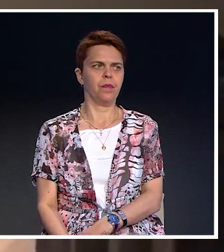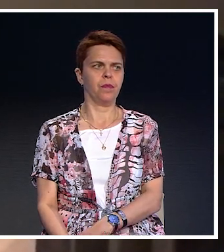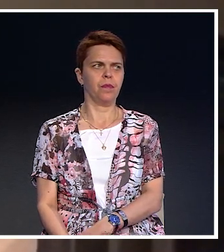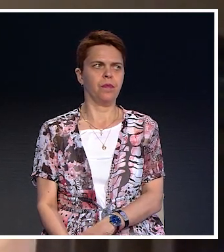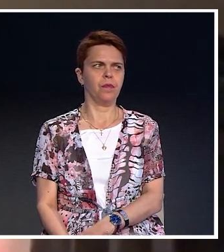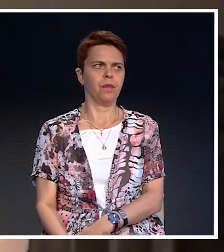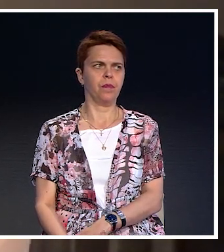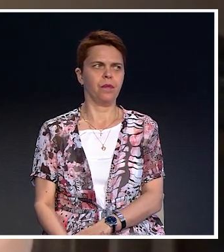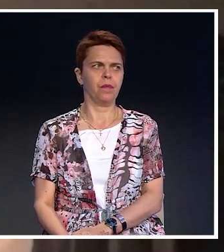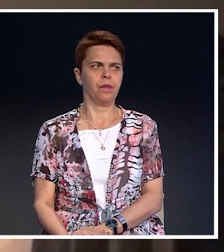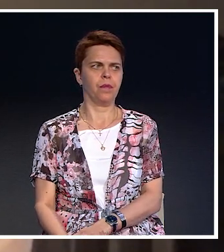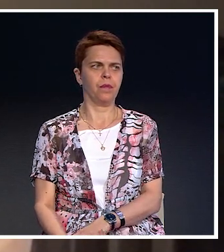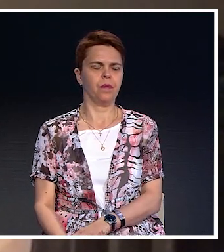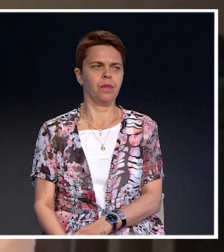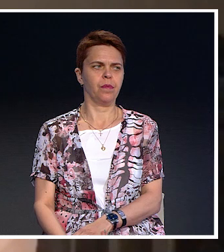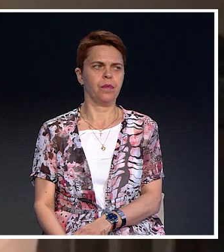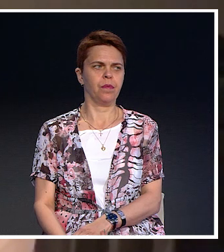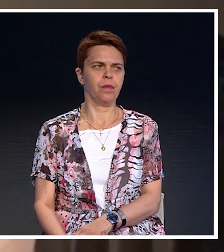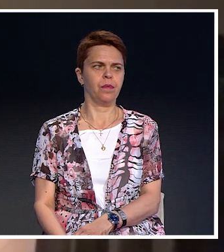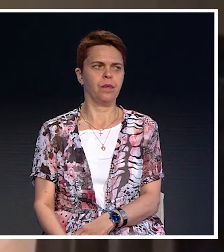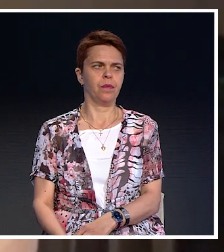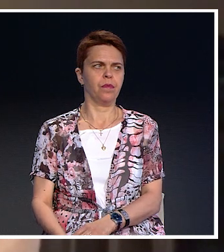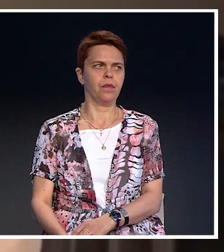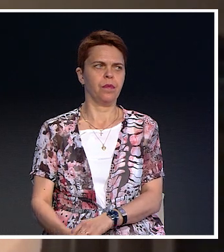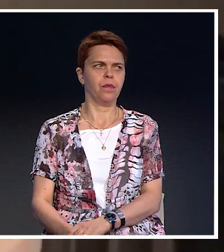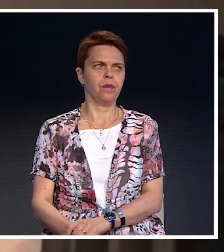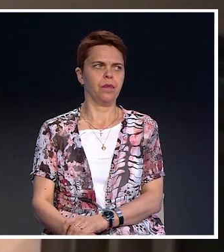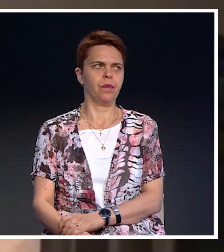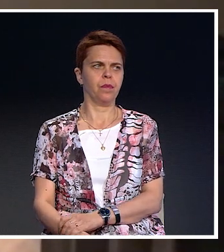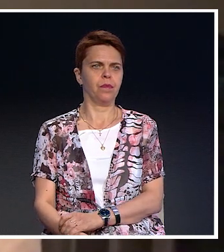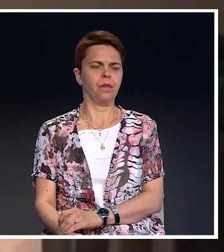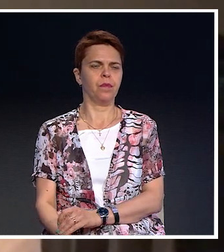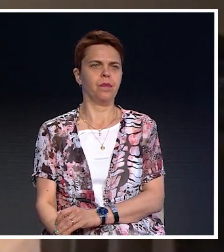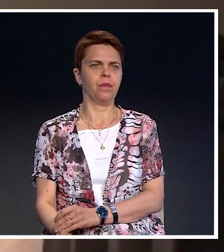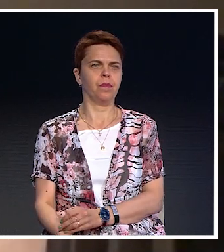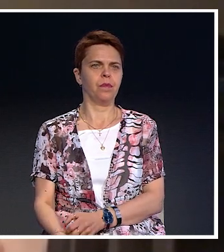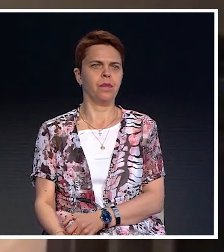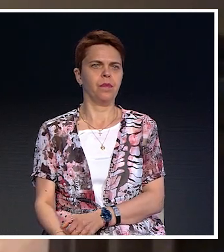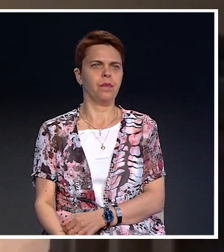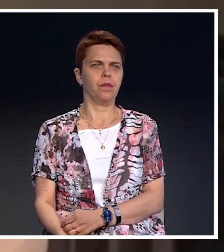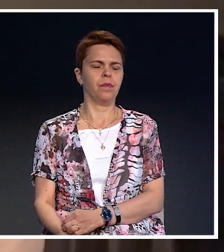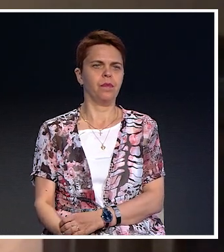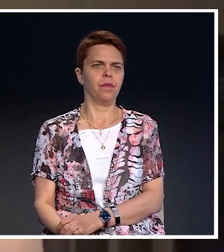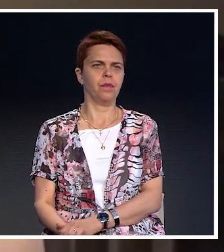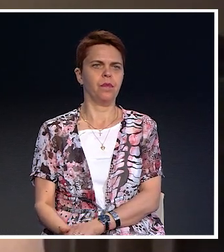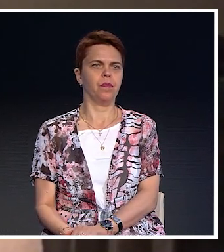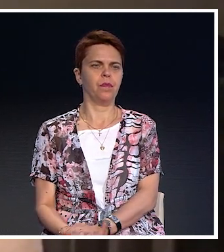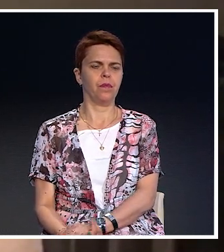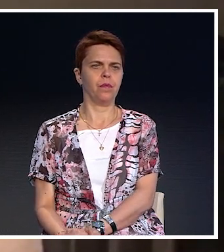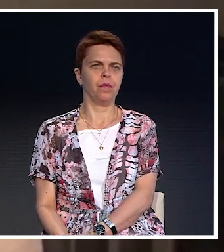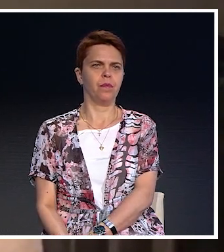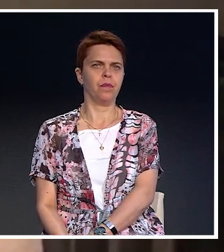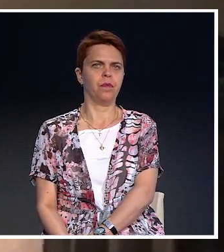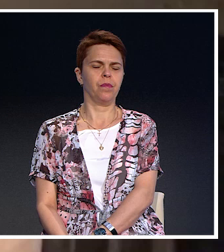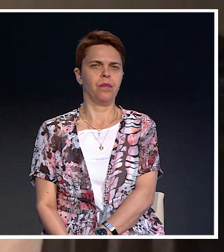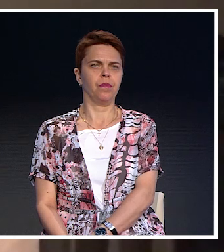це, звісно, вона ставить величезні перешкоди, але це також і чудова